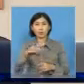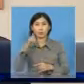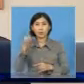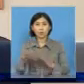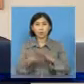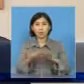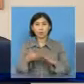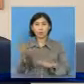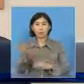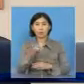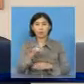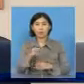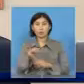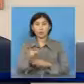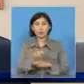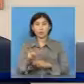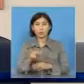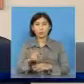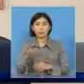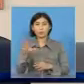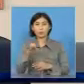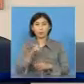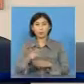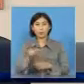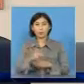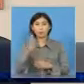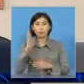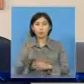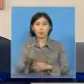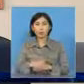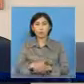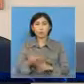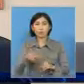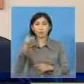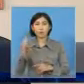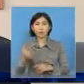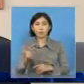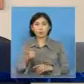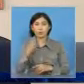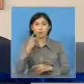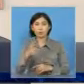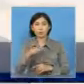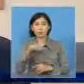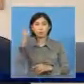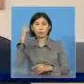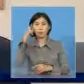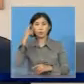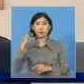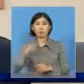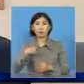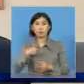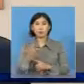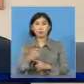жастарымызды шақырып, соларға деген тәлім тәрбие беріп, үйретіп, болашақта осы кісіден алар үлгі көп деп ойлаймын. Мінезі